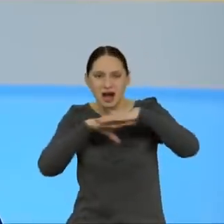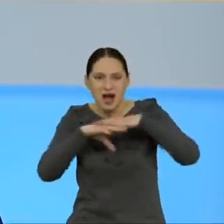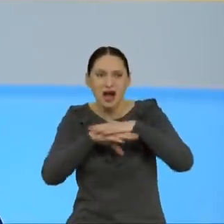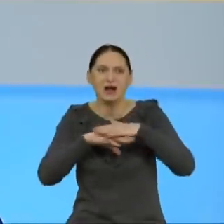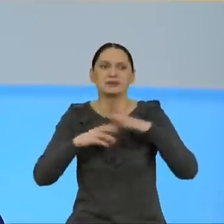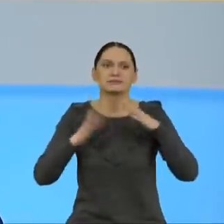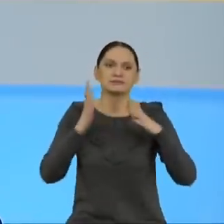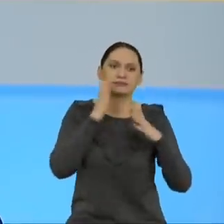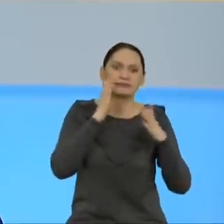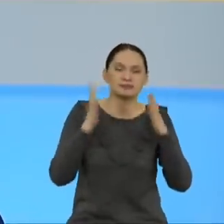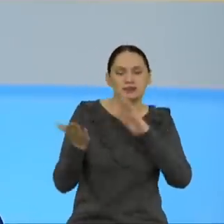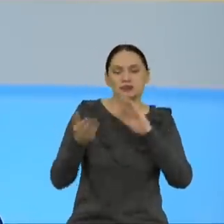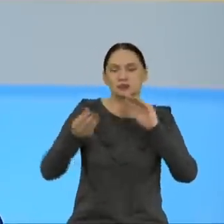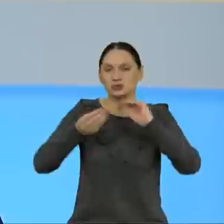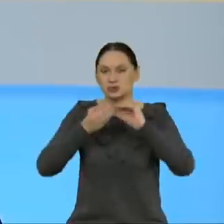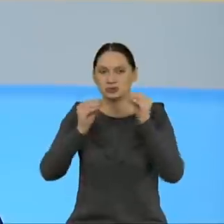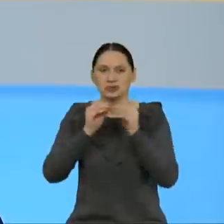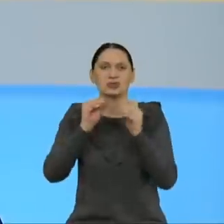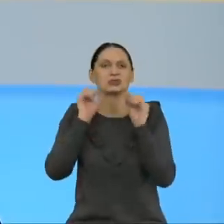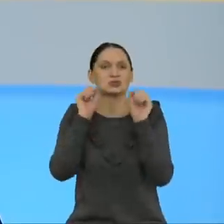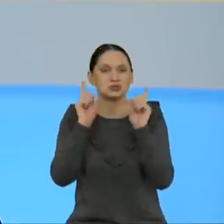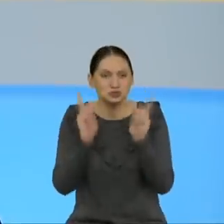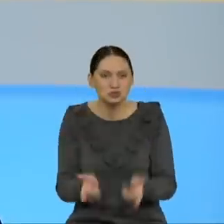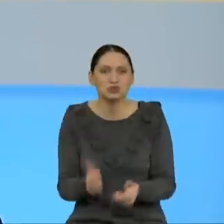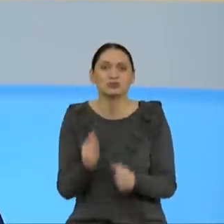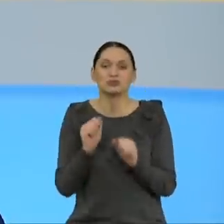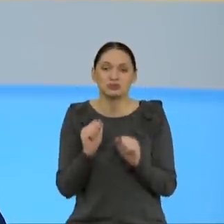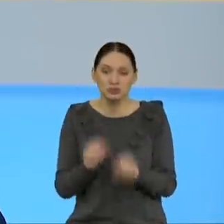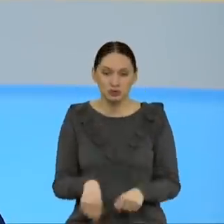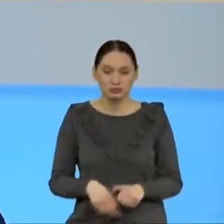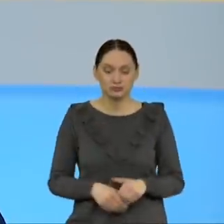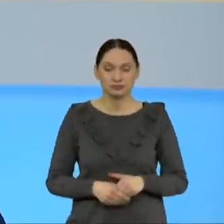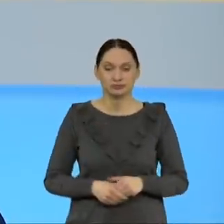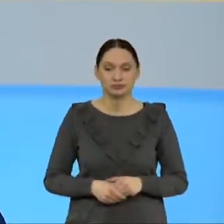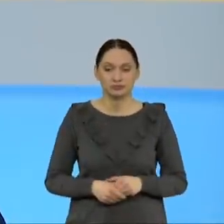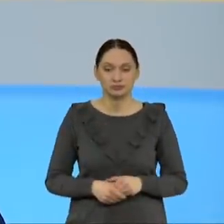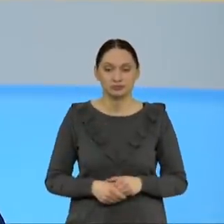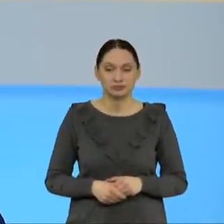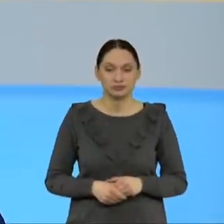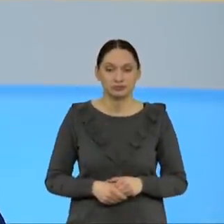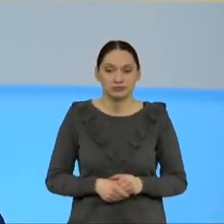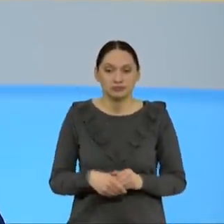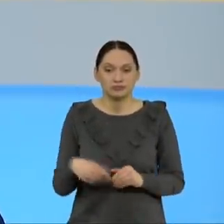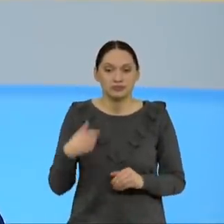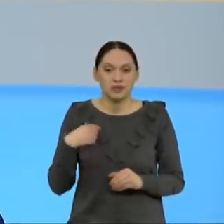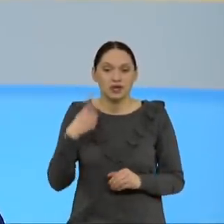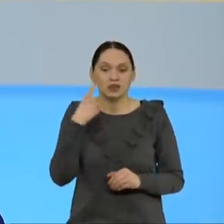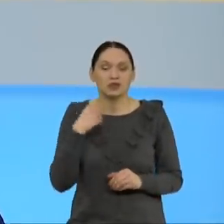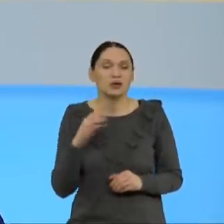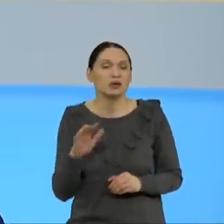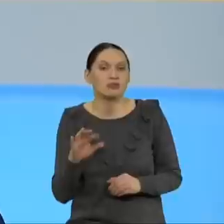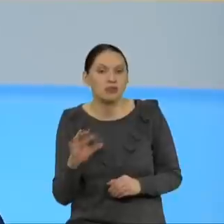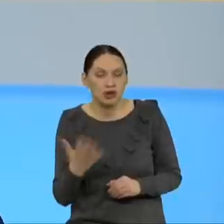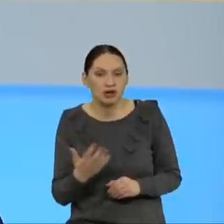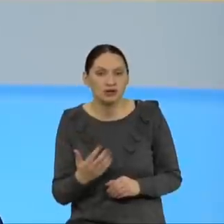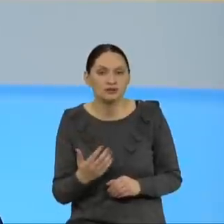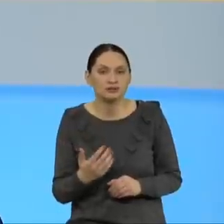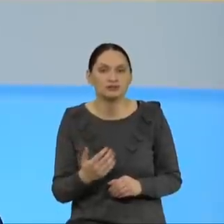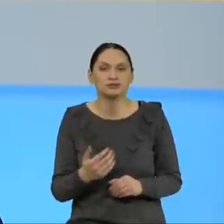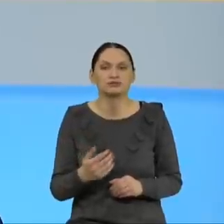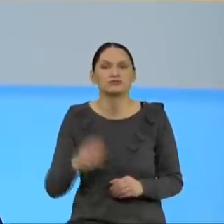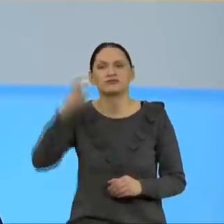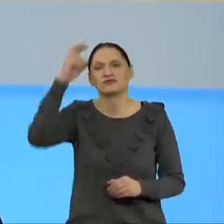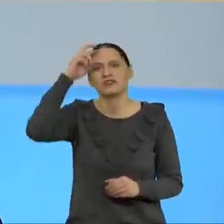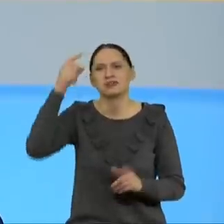dalyką pasiekti tą nacionalinį sutarimą. Mums iš tiesų ko labai norisi, tai norisi išgirsti ambiciją. Ko siekia valstybė,